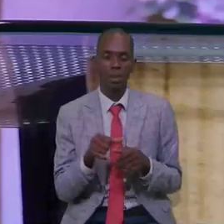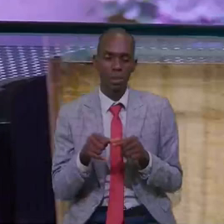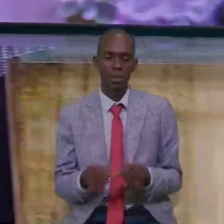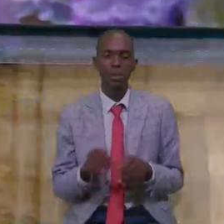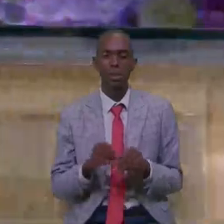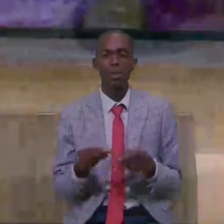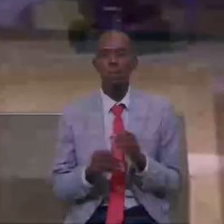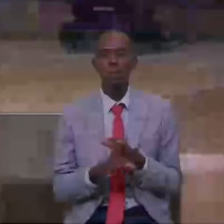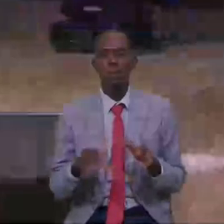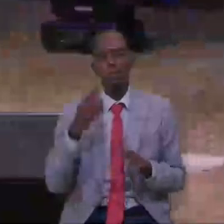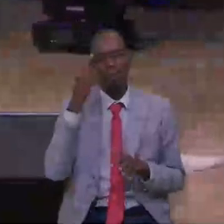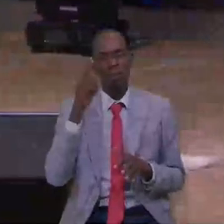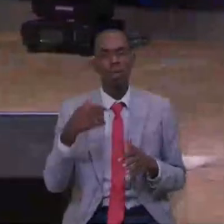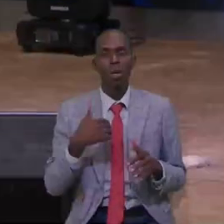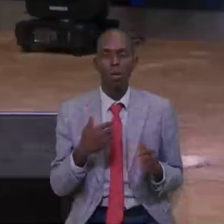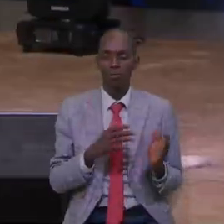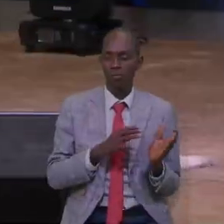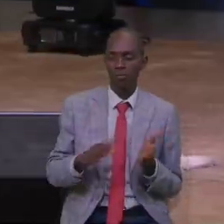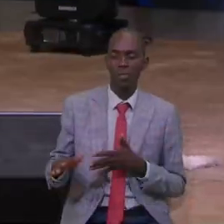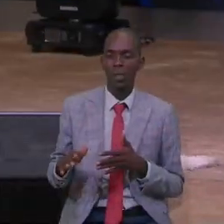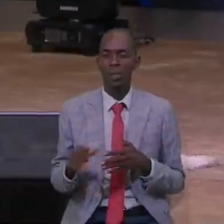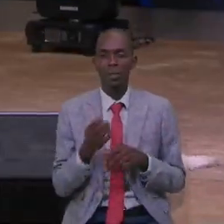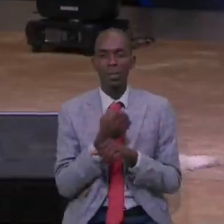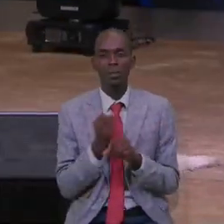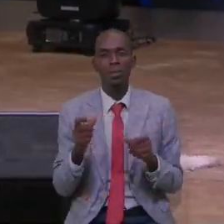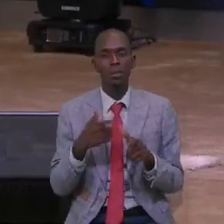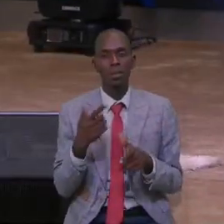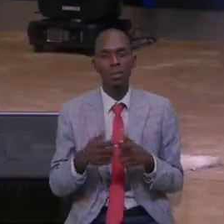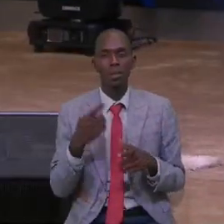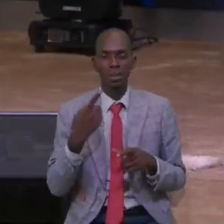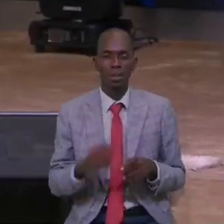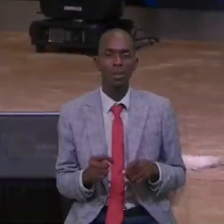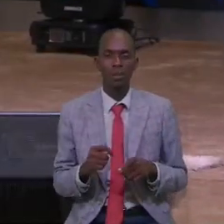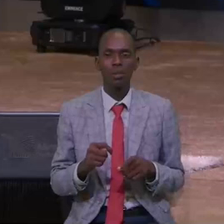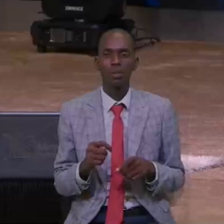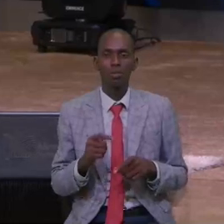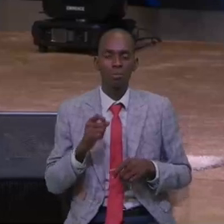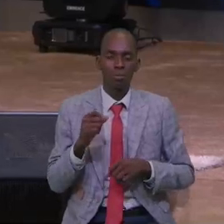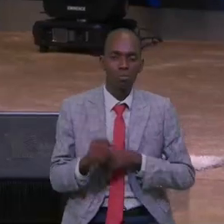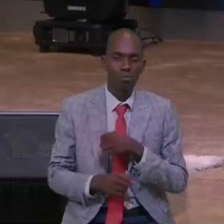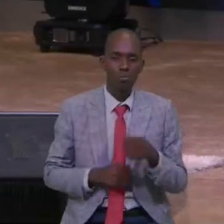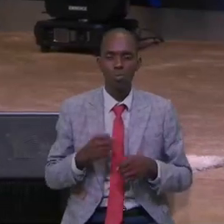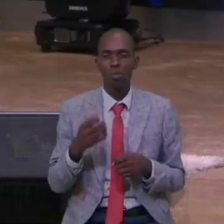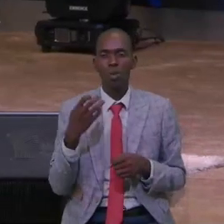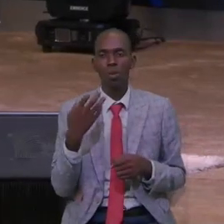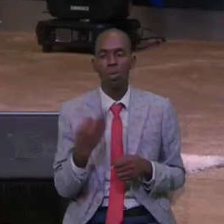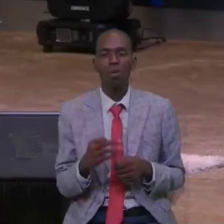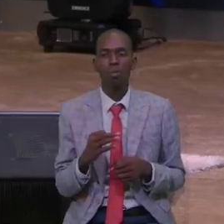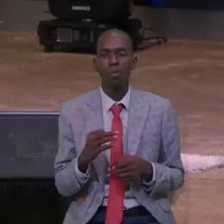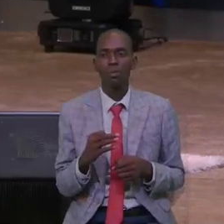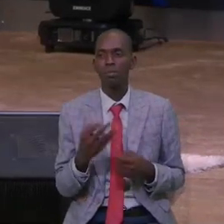Parce qu'ils ont rejeté le salut, la souffrance du jugement viendra sur eux. Parce qu'ils ont